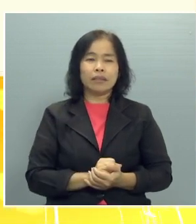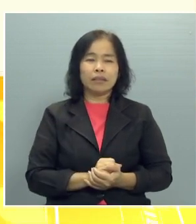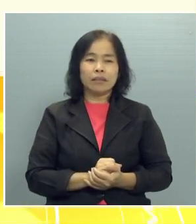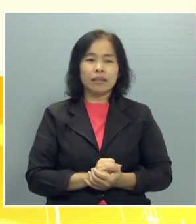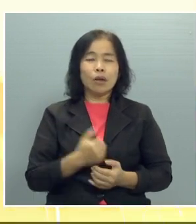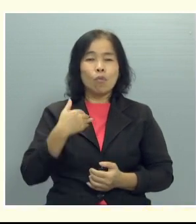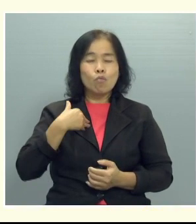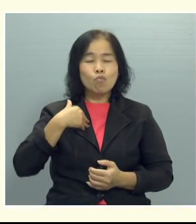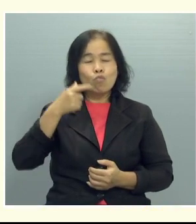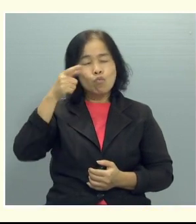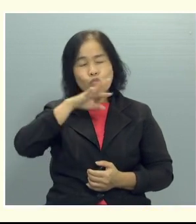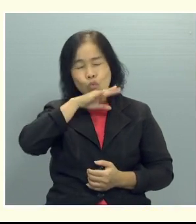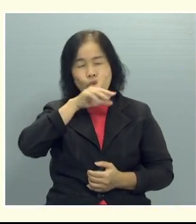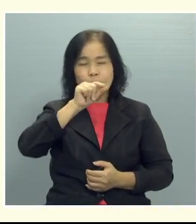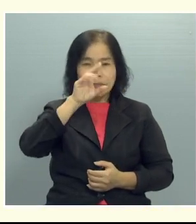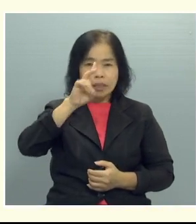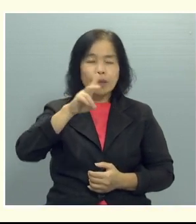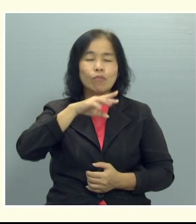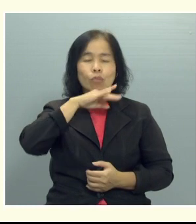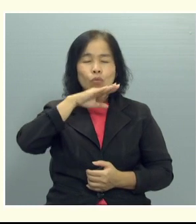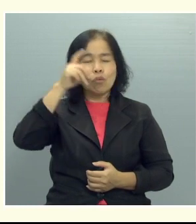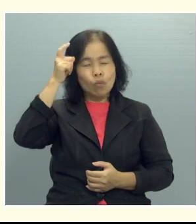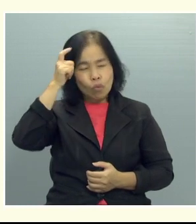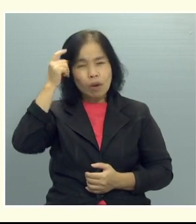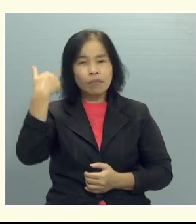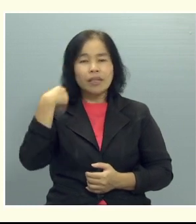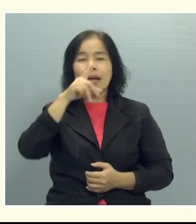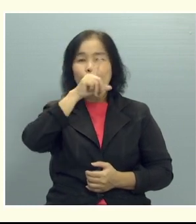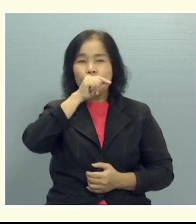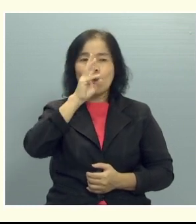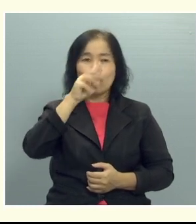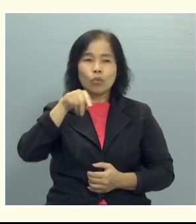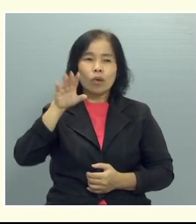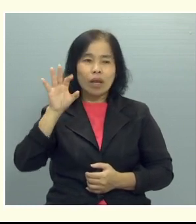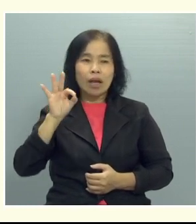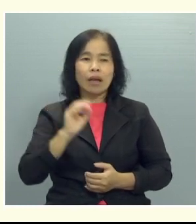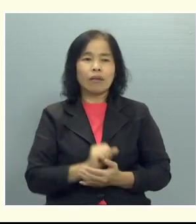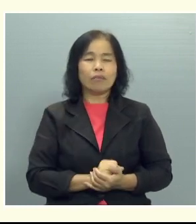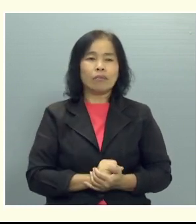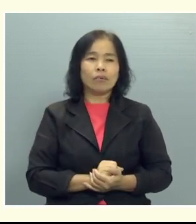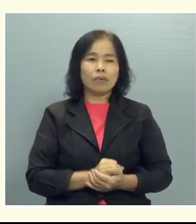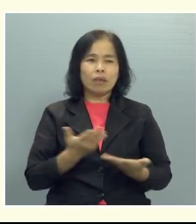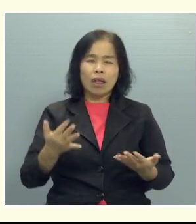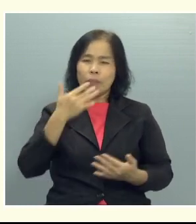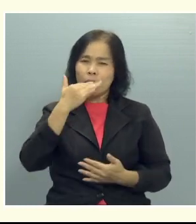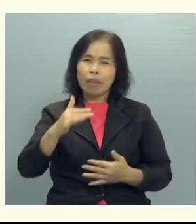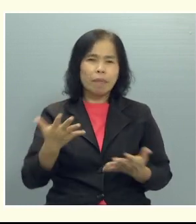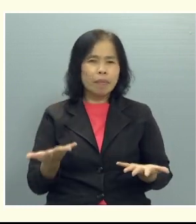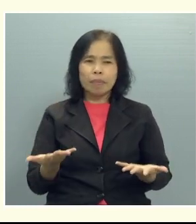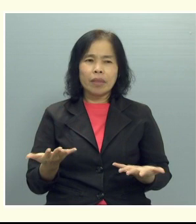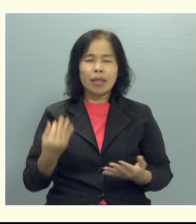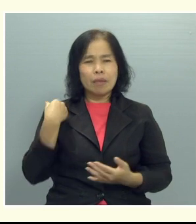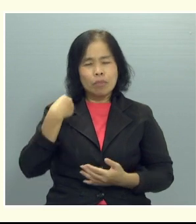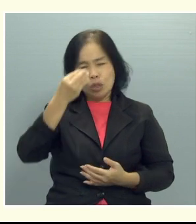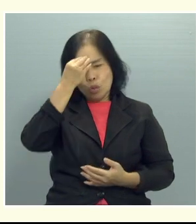มีเนื้อวัว 27มีเนื้อหมู 12.1มีไก่ 6.9แต่ไม่มีอาหารทะเลคือมันมีสุกี้